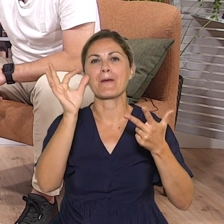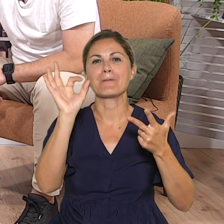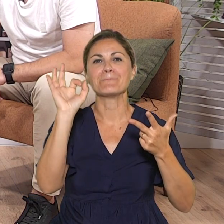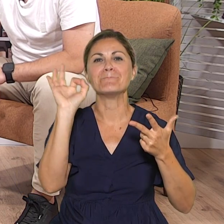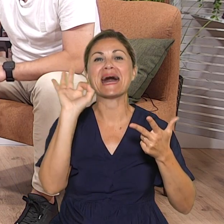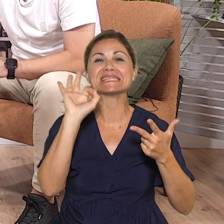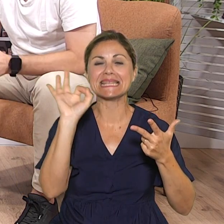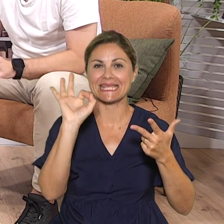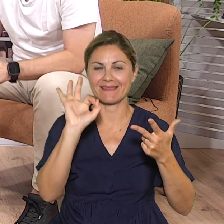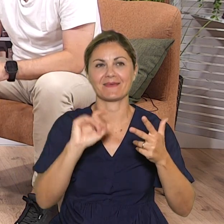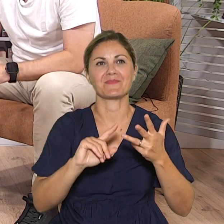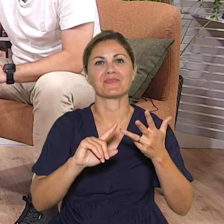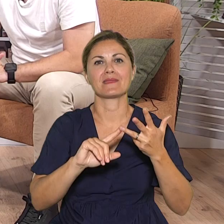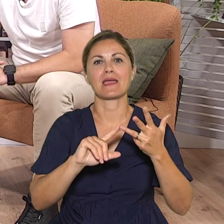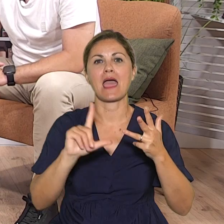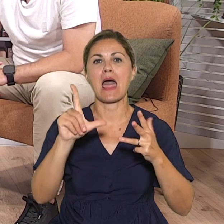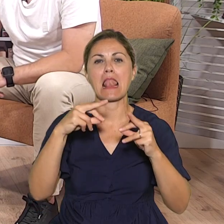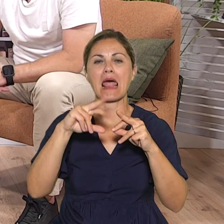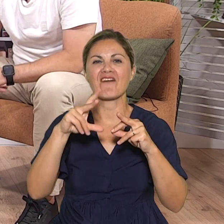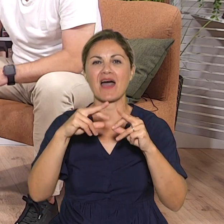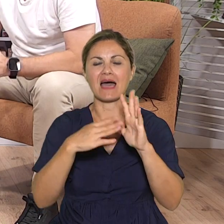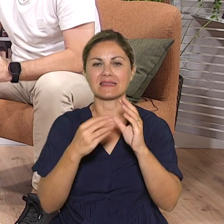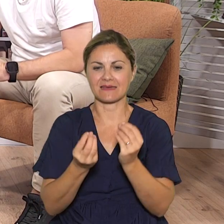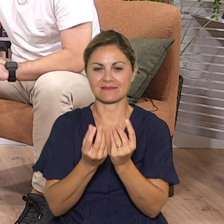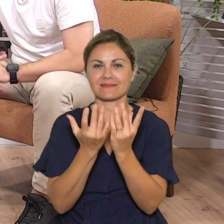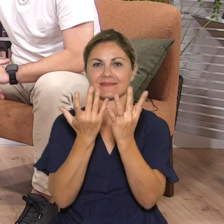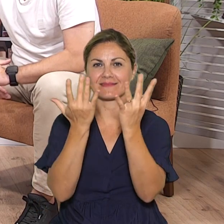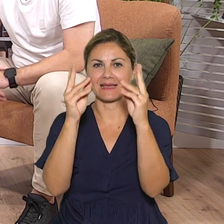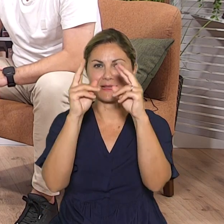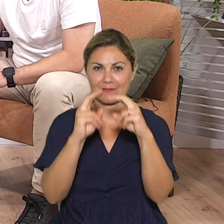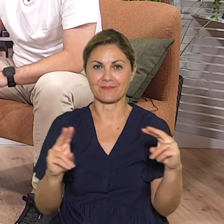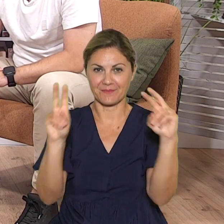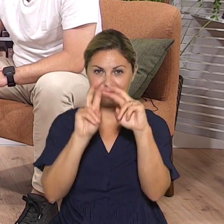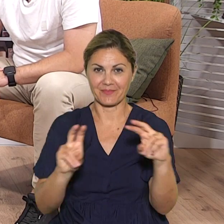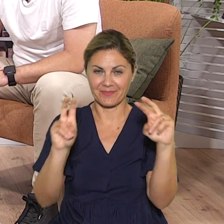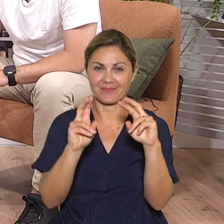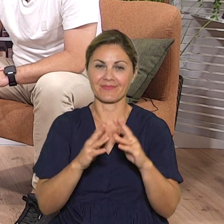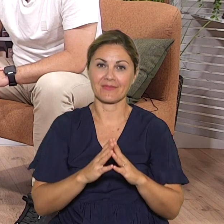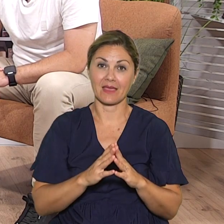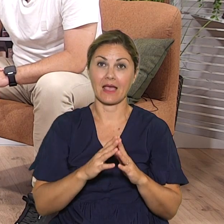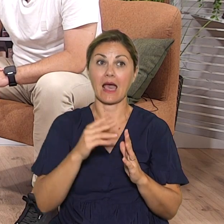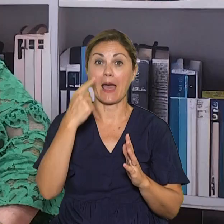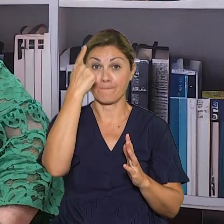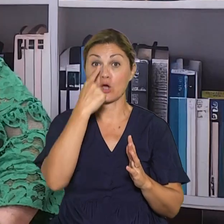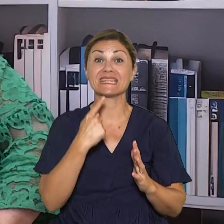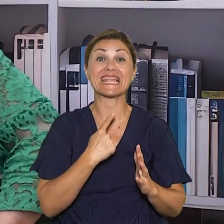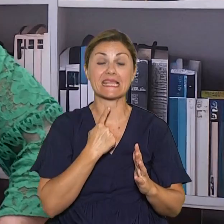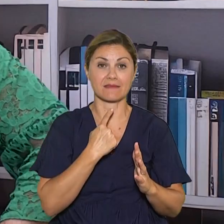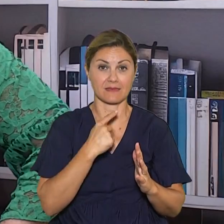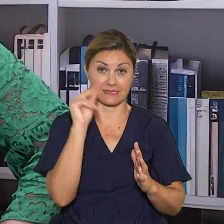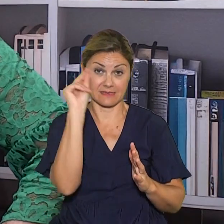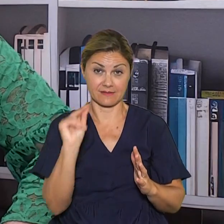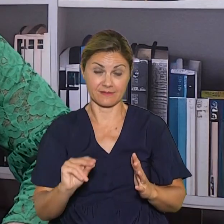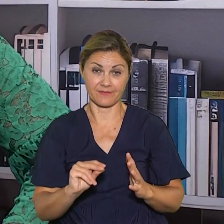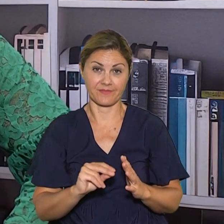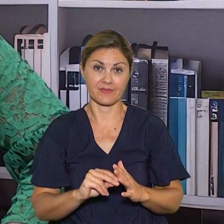i tako. Dakle, dalmatinski motivi. Dalmatinski motivi. Jeste li crtali ikada portrete? Teško, mukom i uz pomoć profesora,